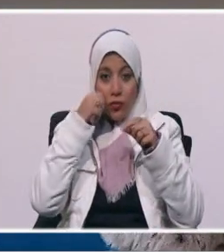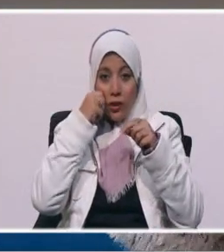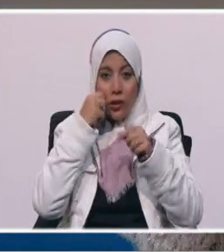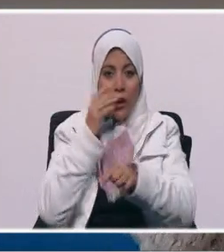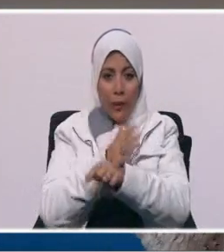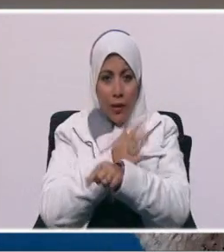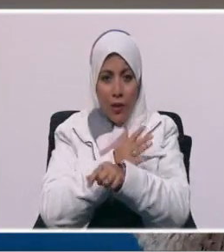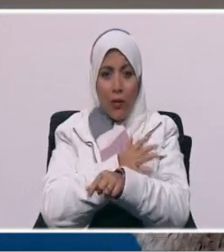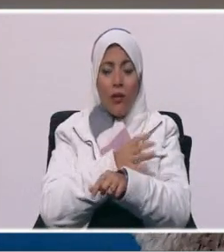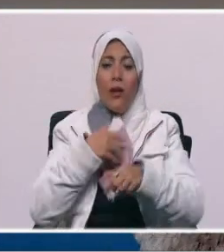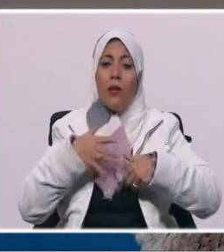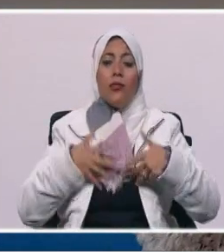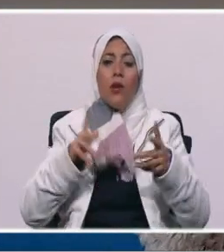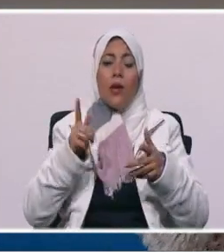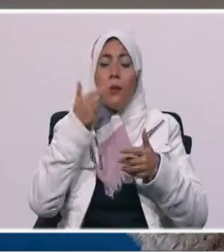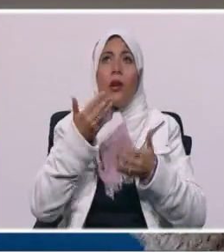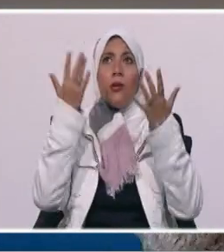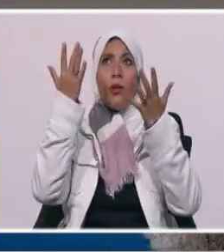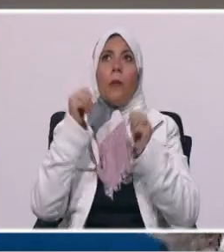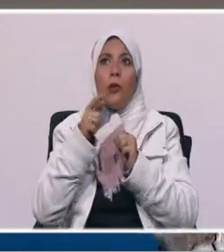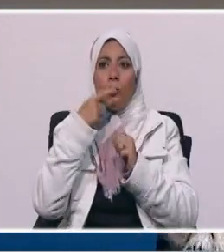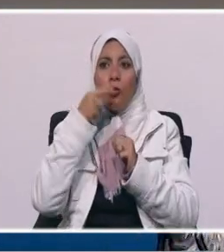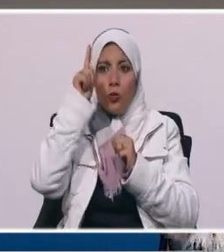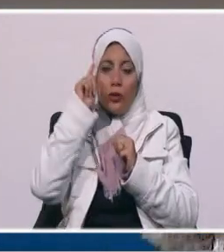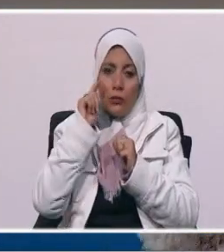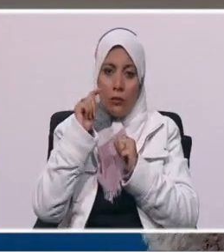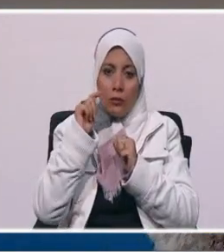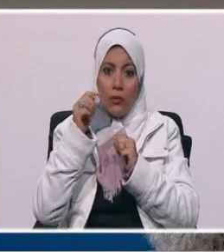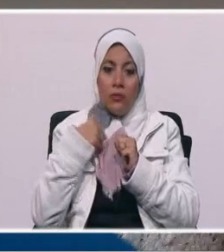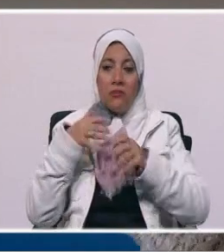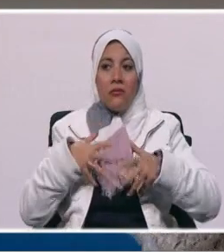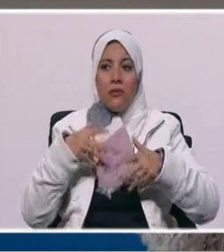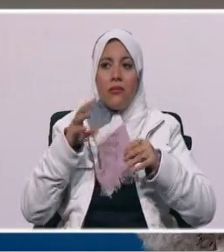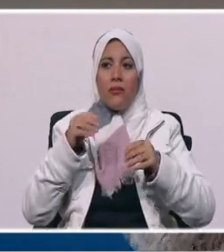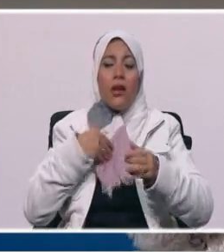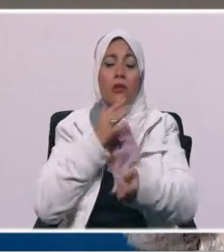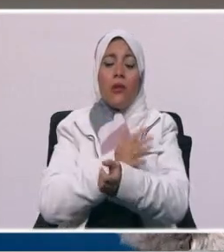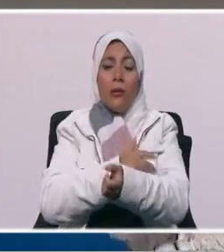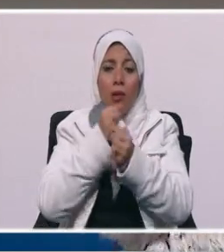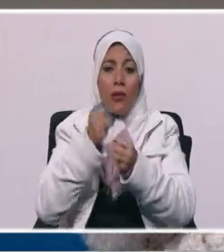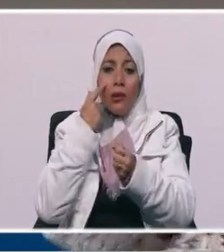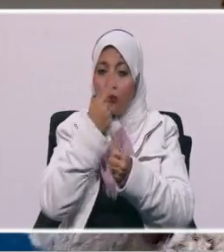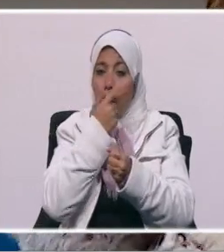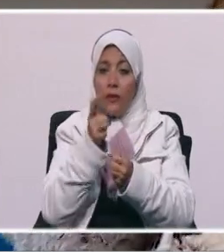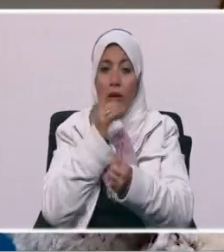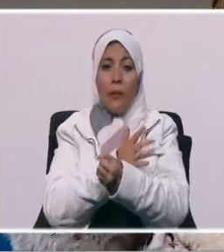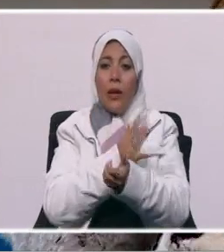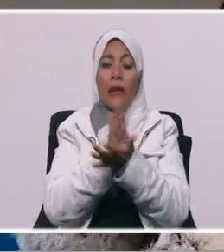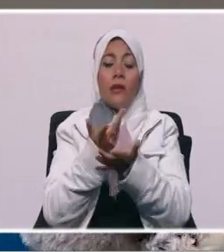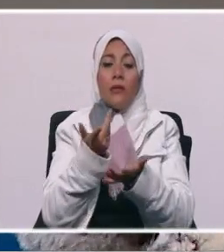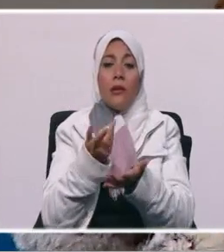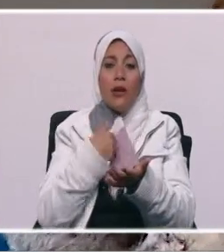كده مش قادره، يعني مش عارفه حدود الالم ده فين، ومش شايفه اخر